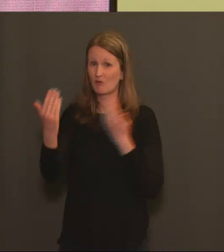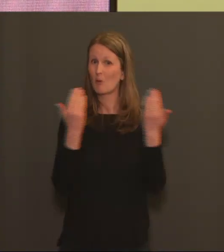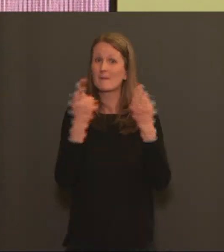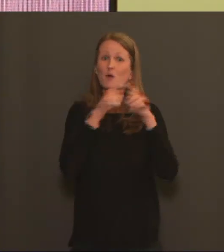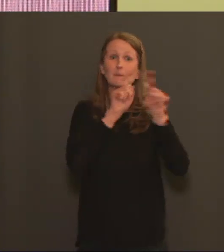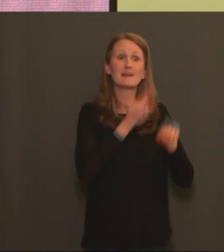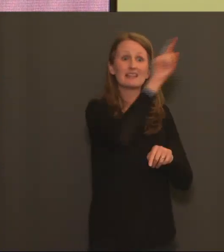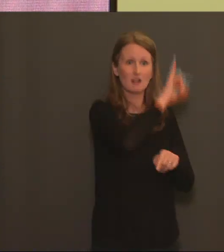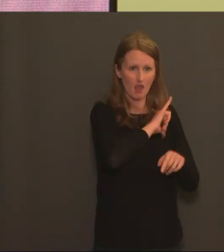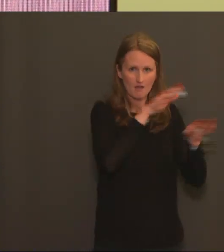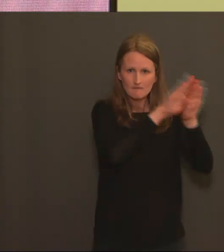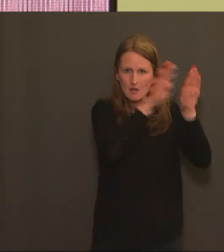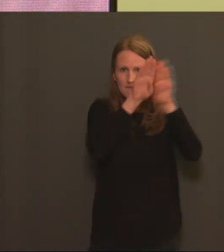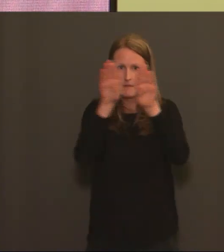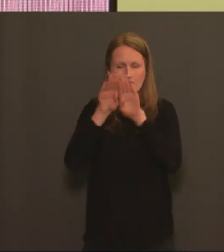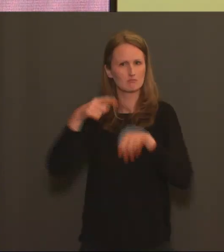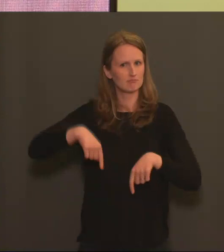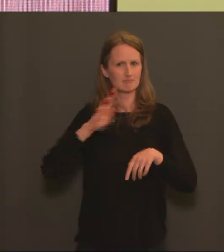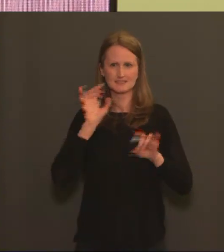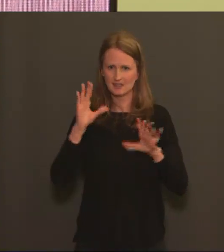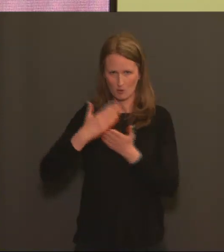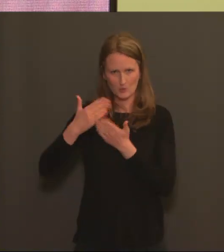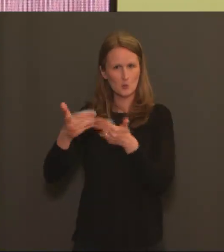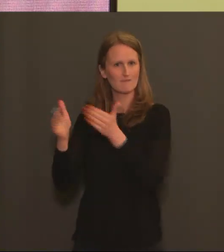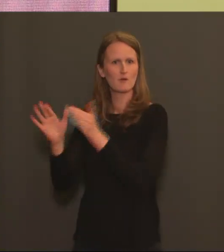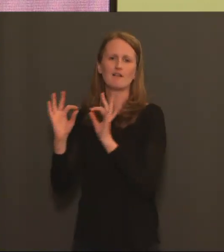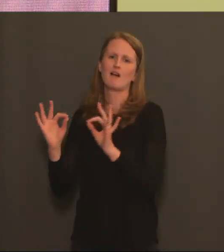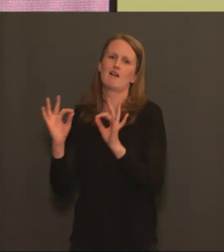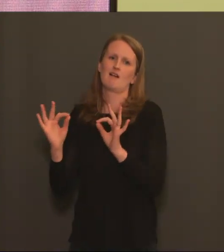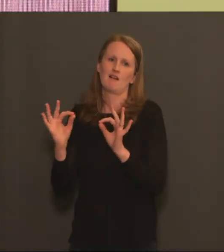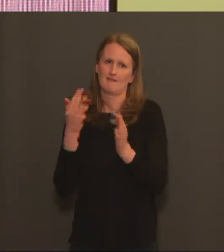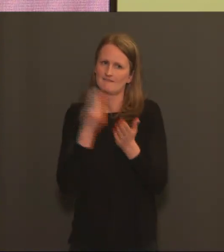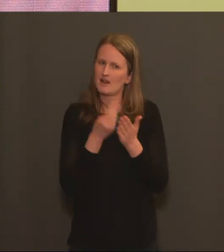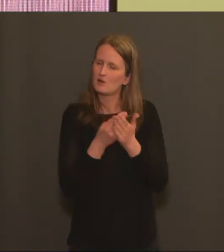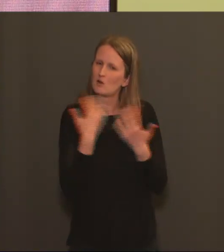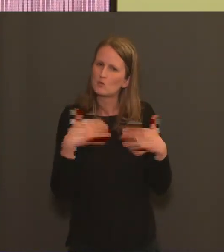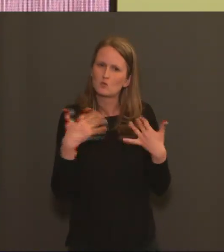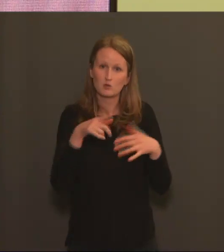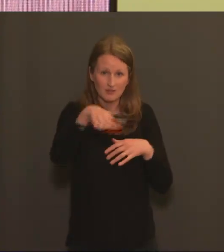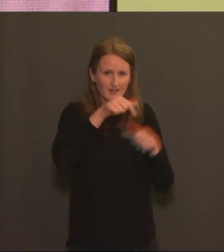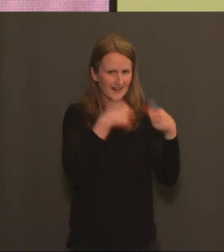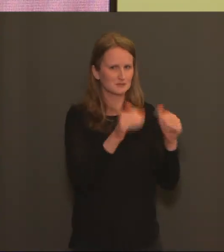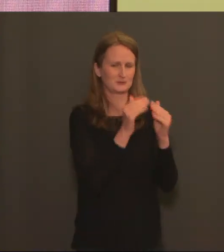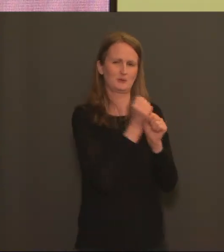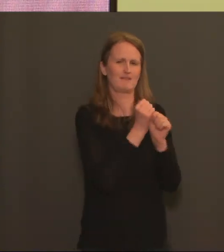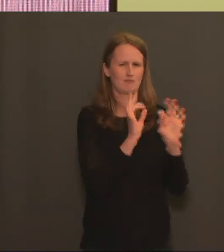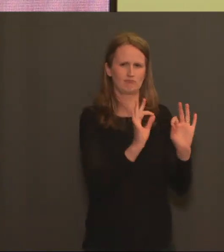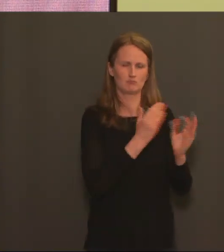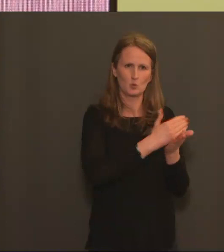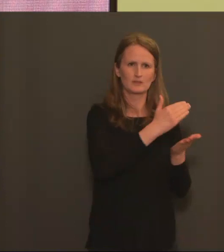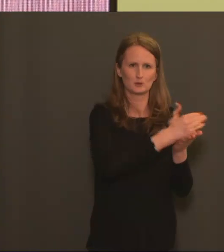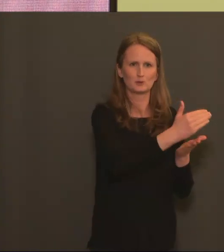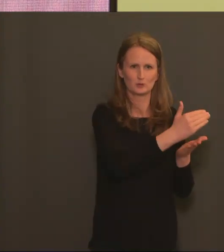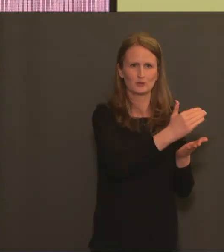perspectives, qu'on espère être plus que des perspectives, dans les semaines et les mois qui viennent, à différents autres corps de métier, comme l'ORECA par